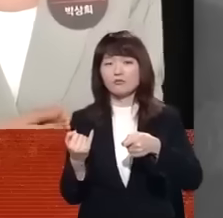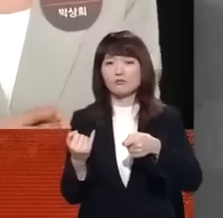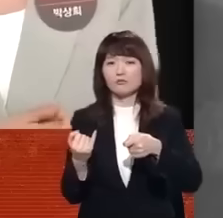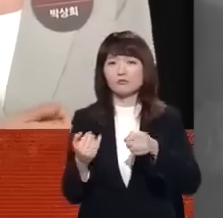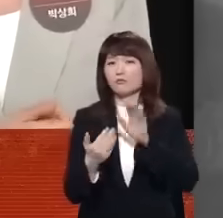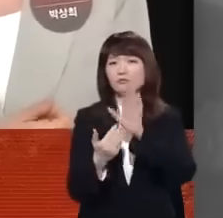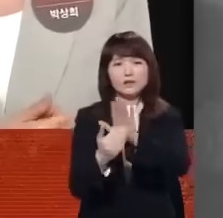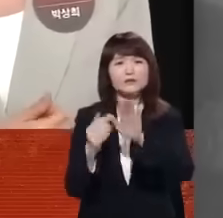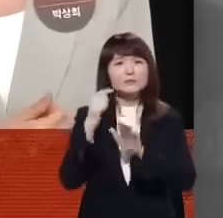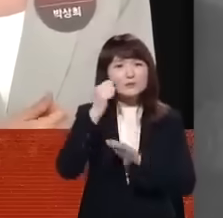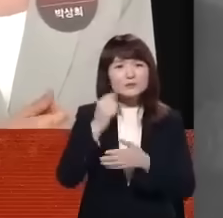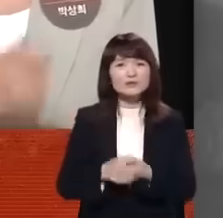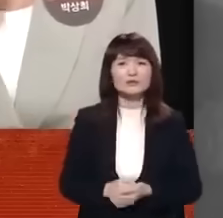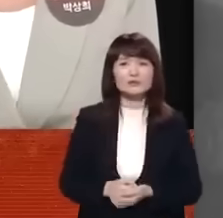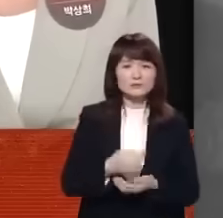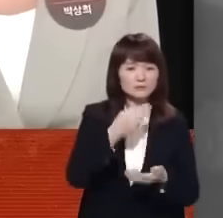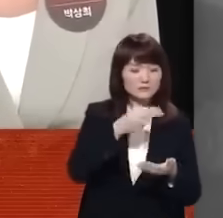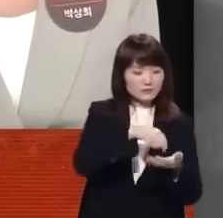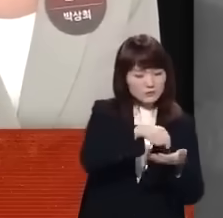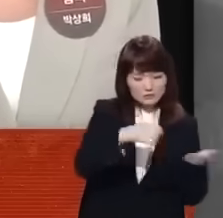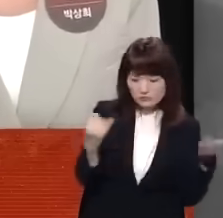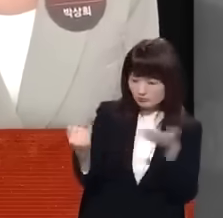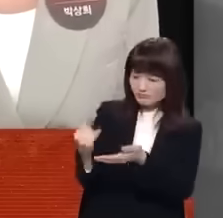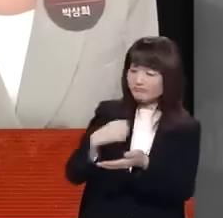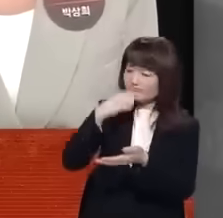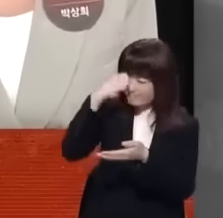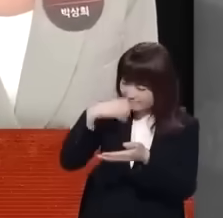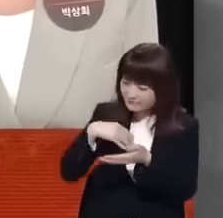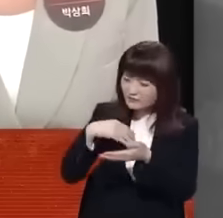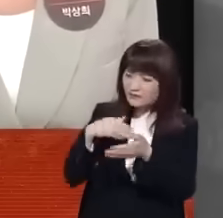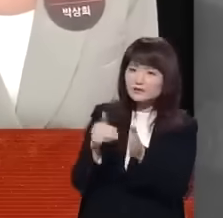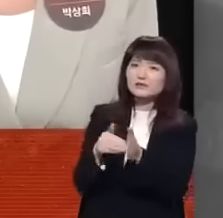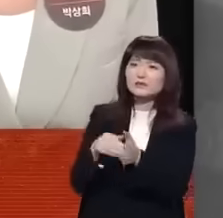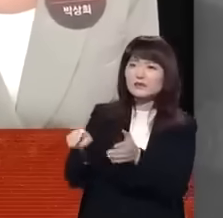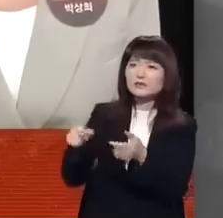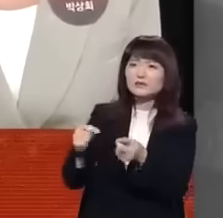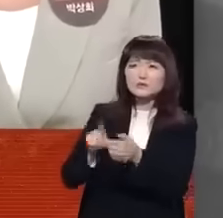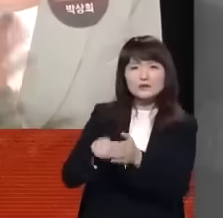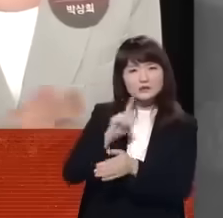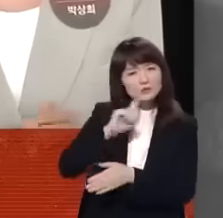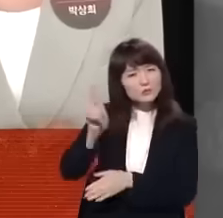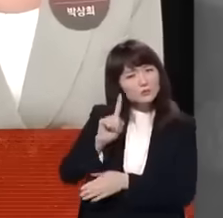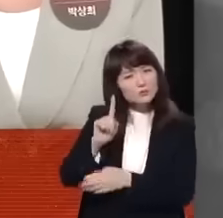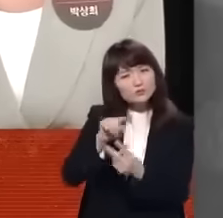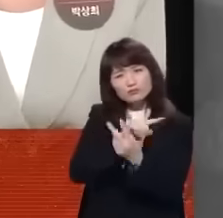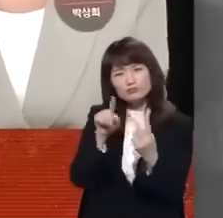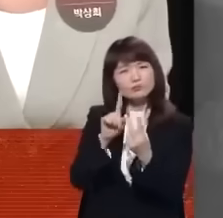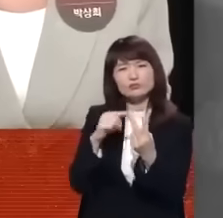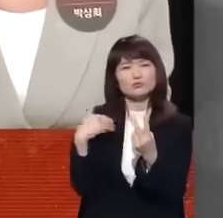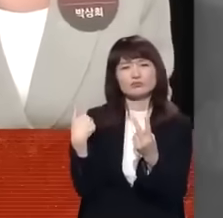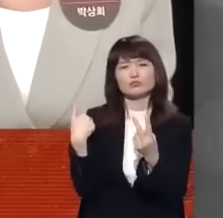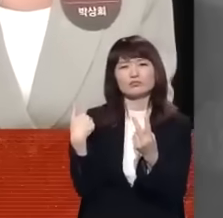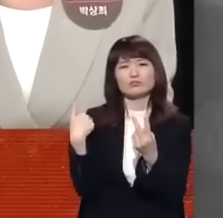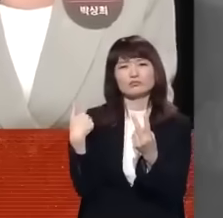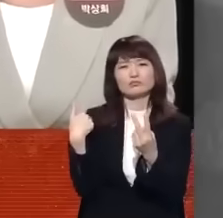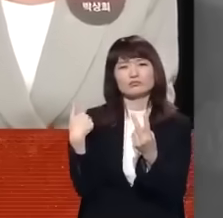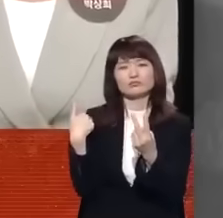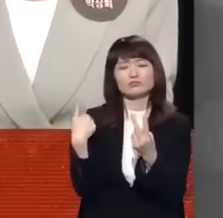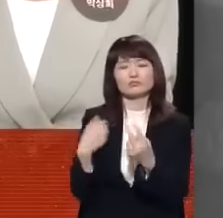웃고 넘어가야 되는 건지 아니면 저럴 때부터 이미 신고에 들어가야 되는 건지 좀 주의 깊게 계속 살펴볼